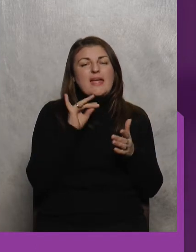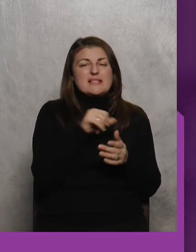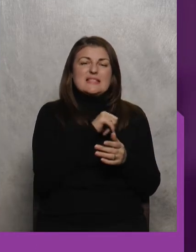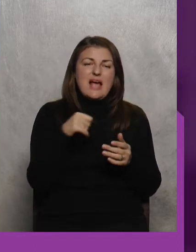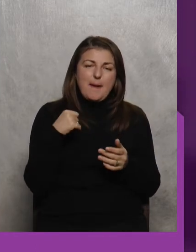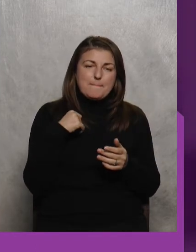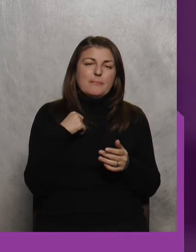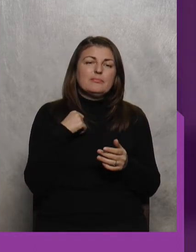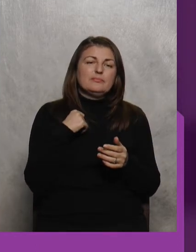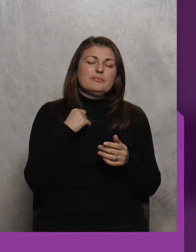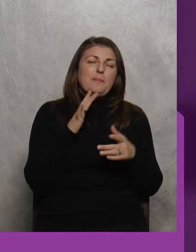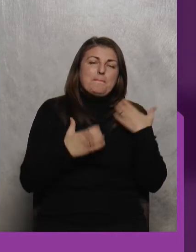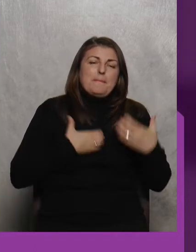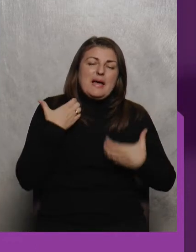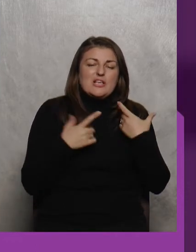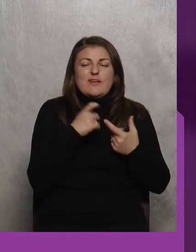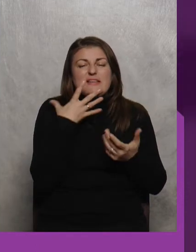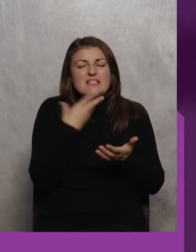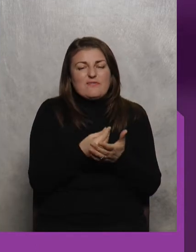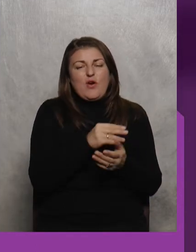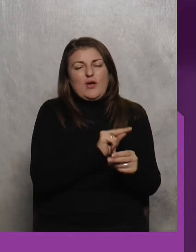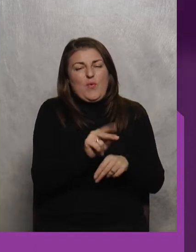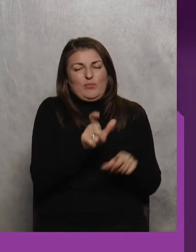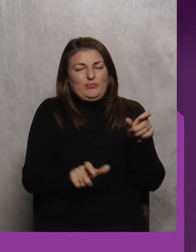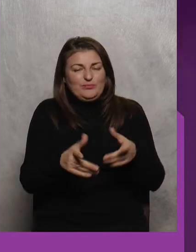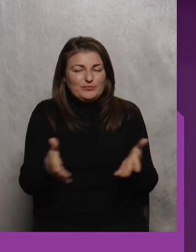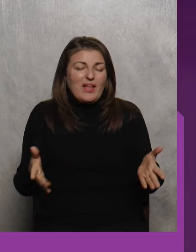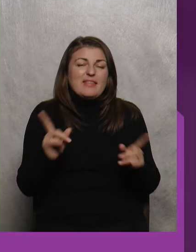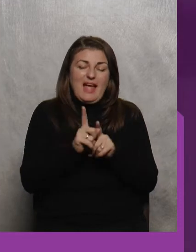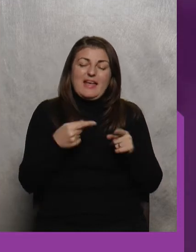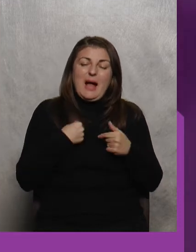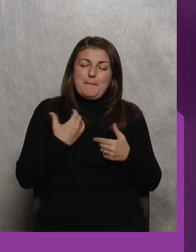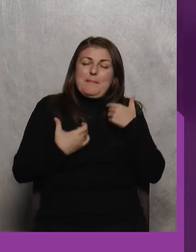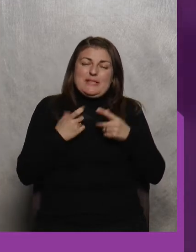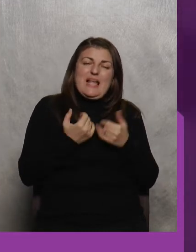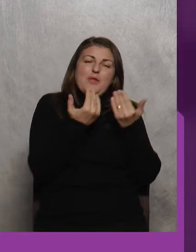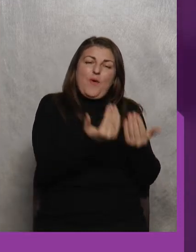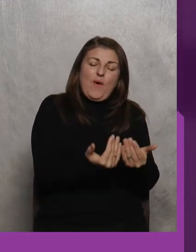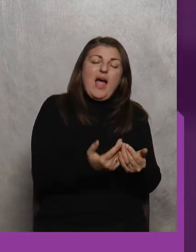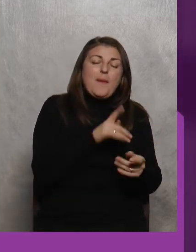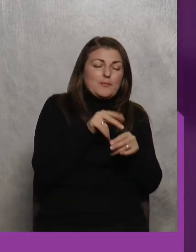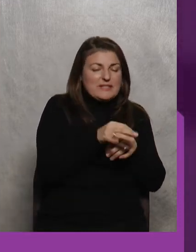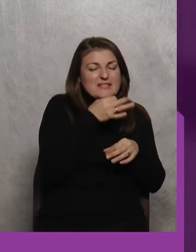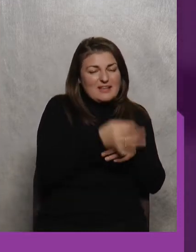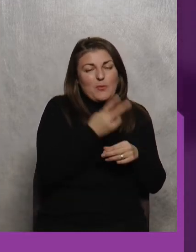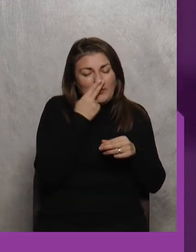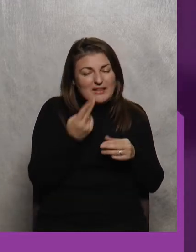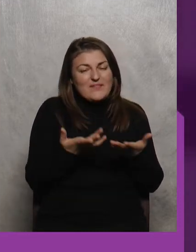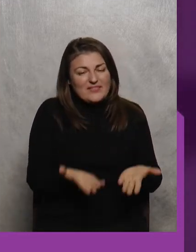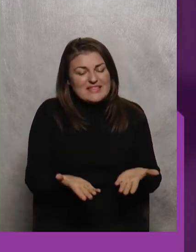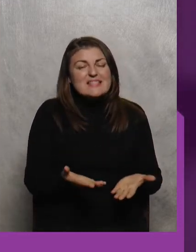сам переживати за своїх підопічних, так як і ми переживали за його. І підопічним скаже, от